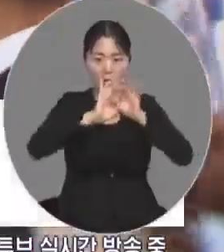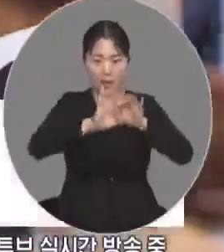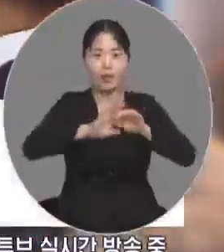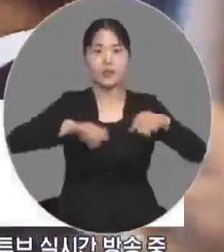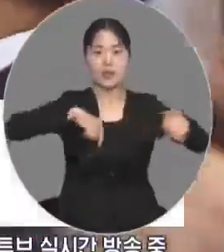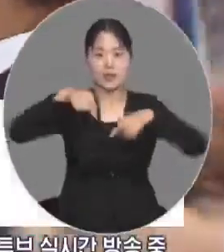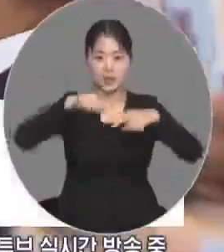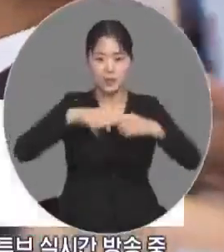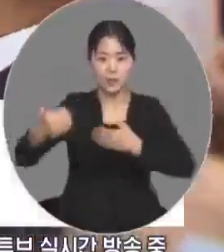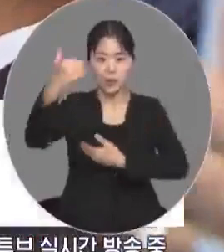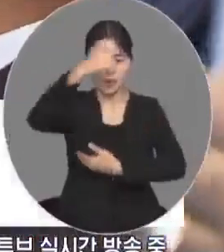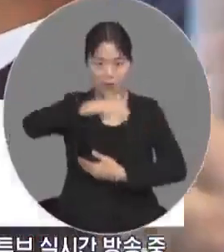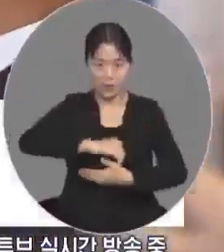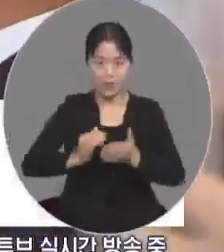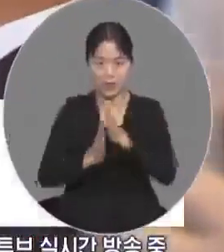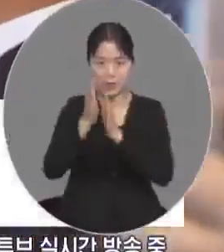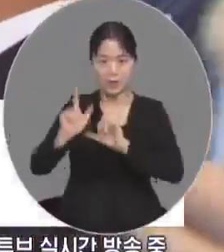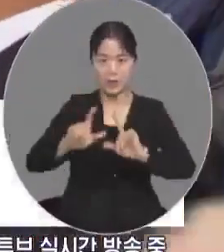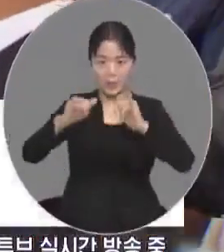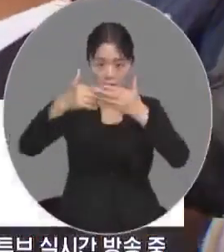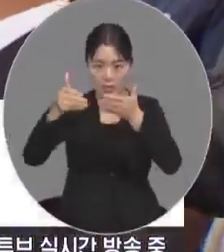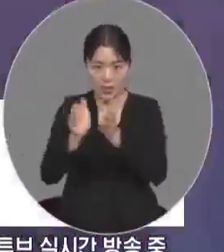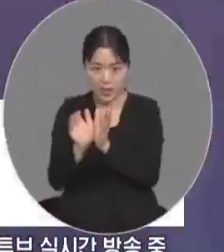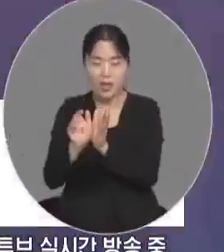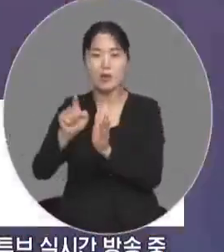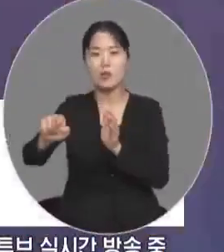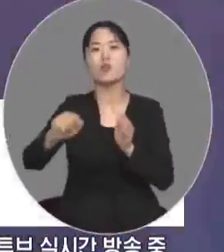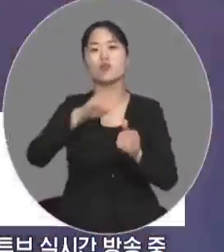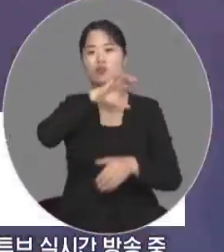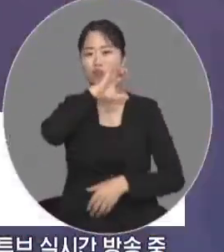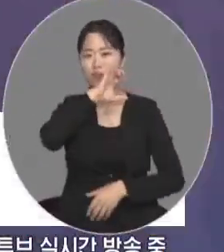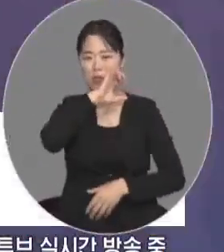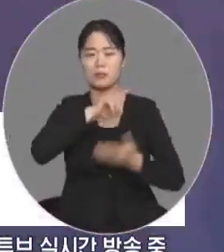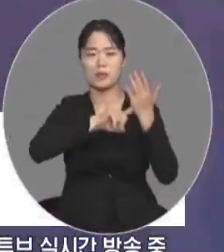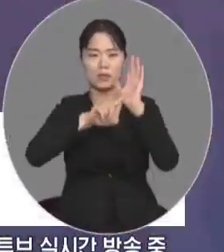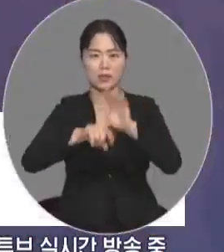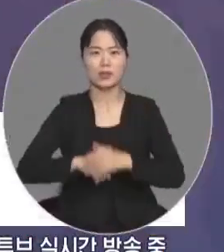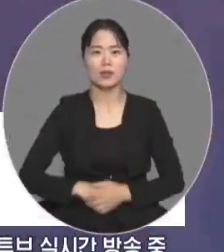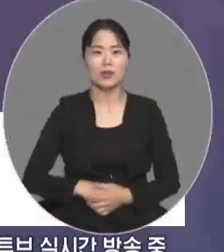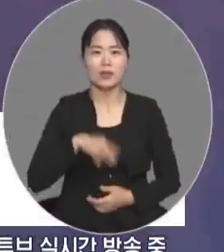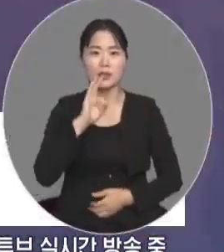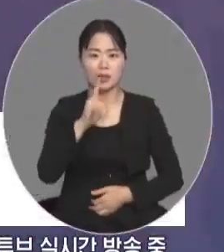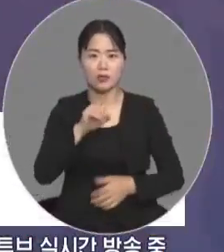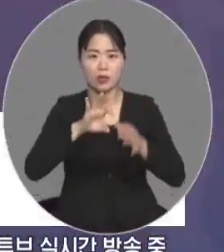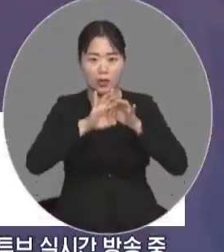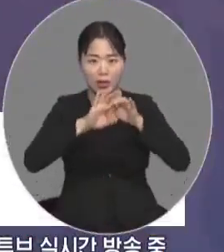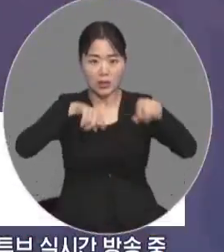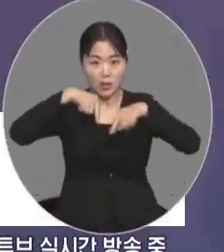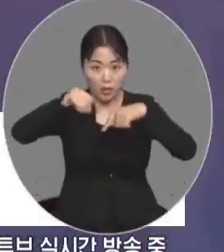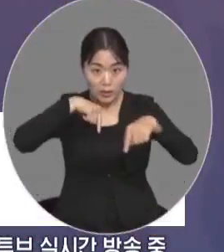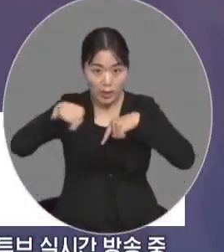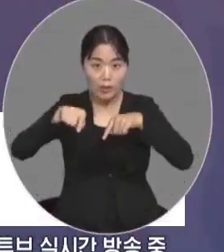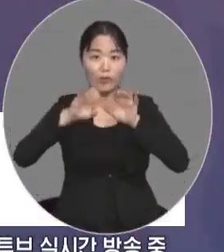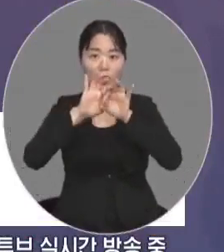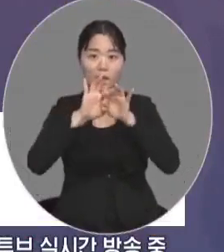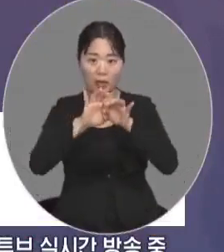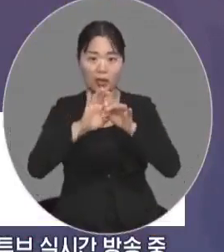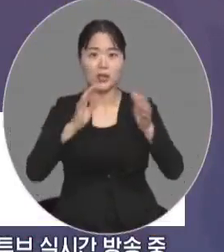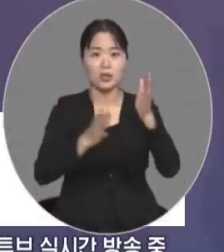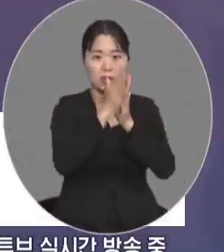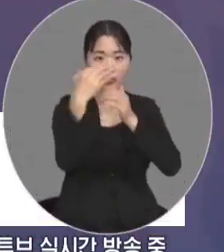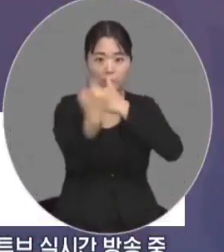일부 시민단체들에 대해 불만을 드러냈습니다. 제가 어떤 상황이나 정책이 있으면 의회에 가는 게 가장